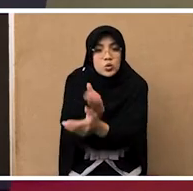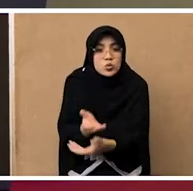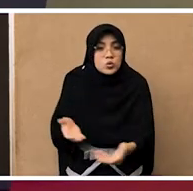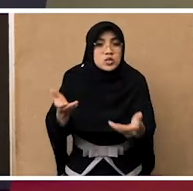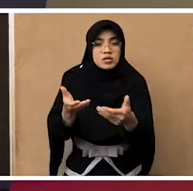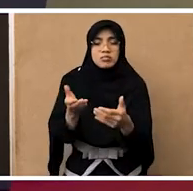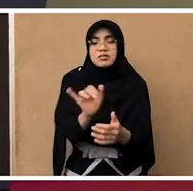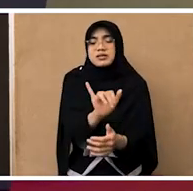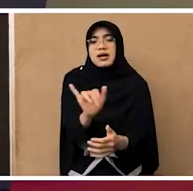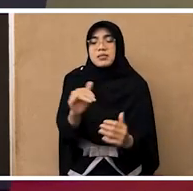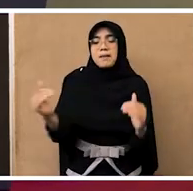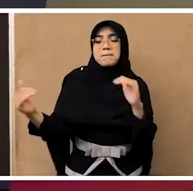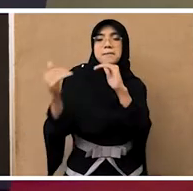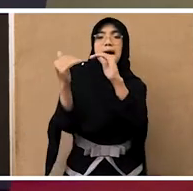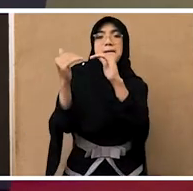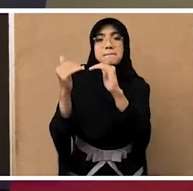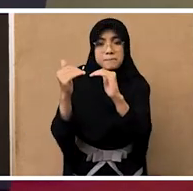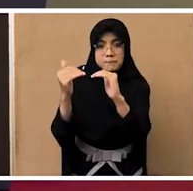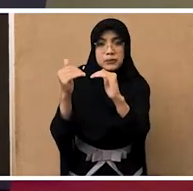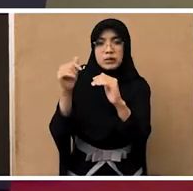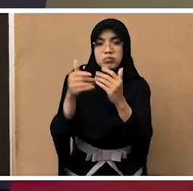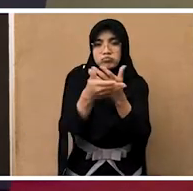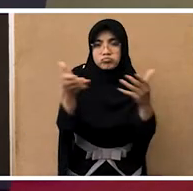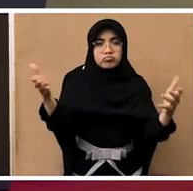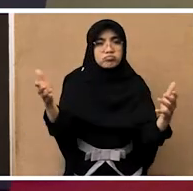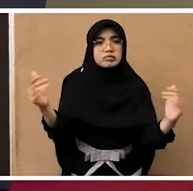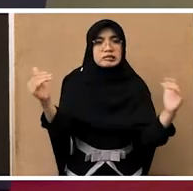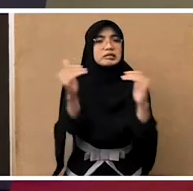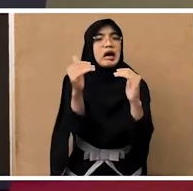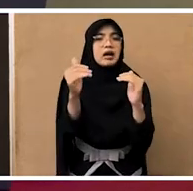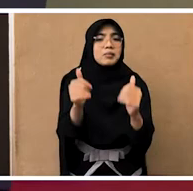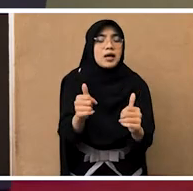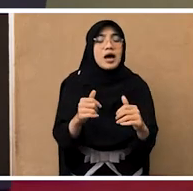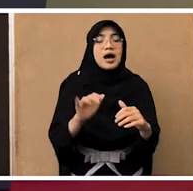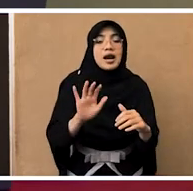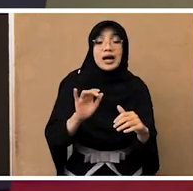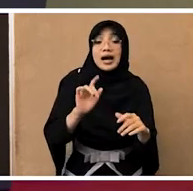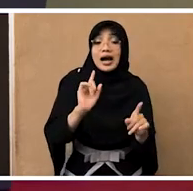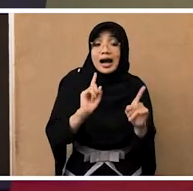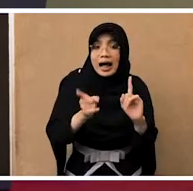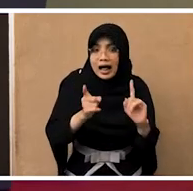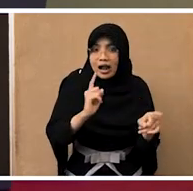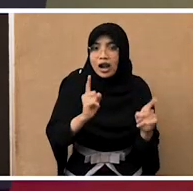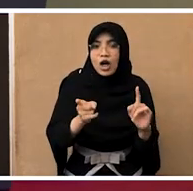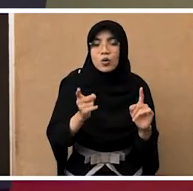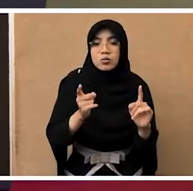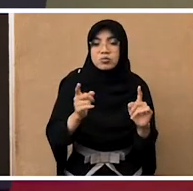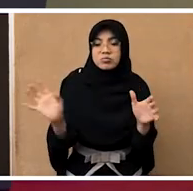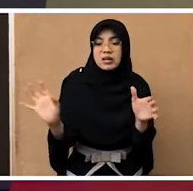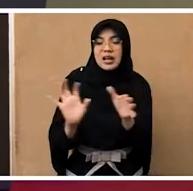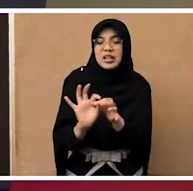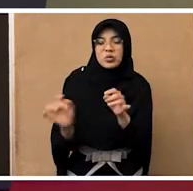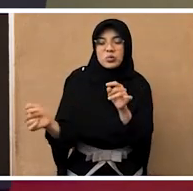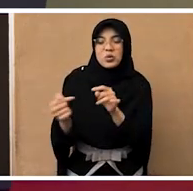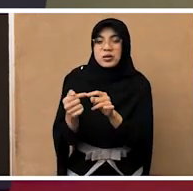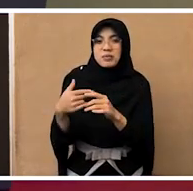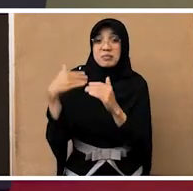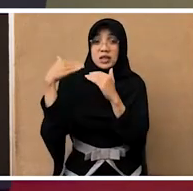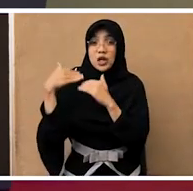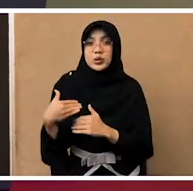sama dan setara dengan kita semua gitu dan sehingga kalau misalnya dikaitkan dengan